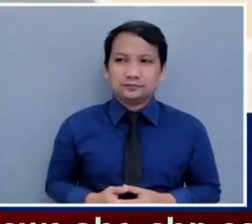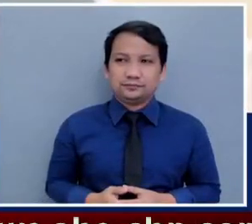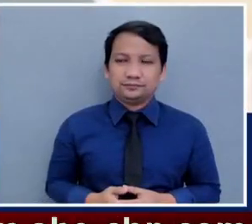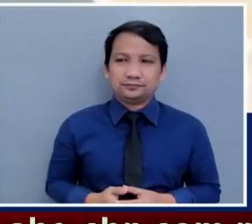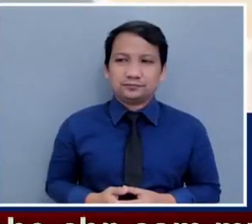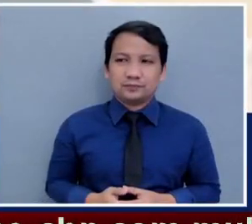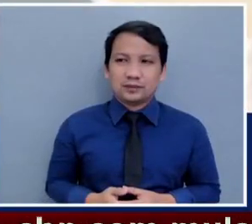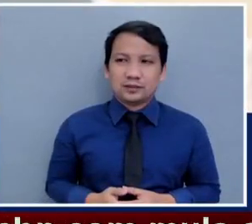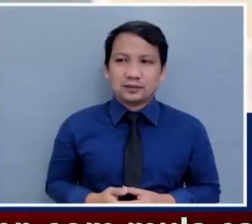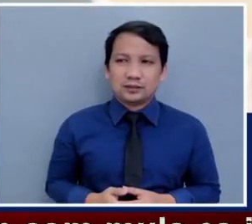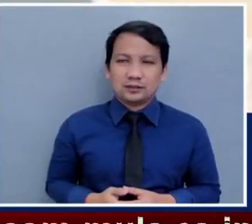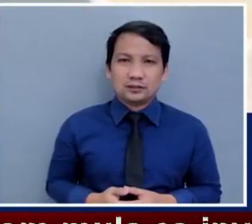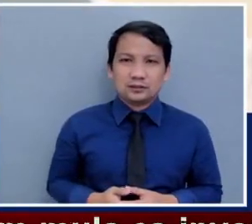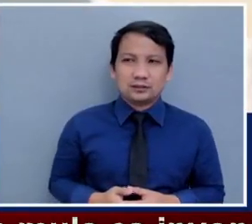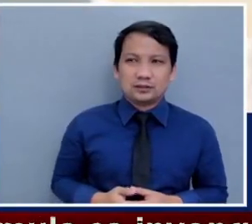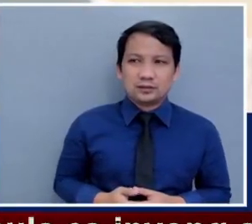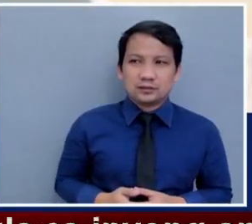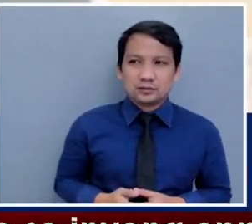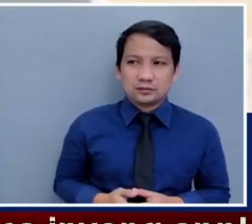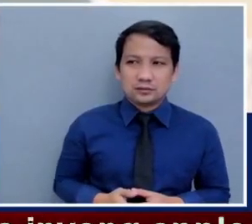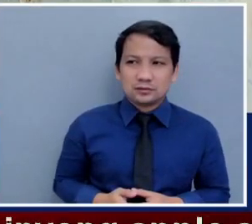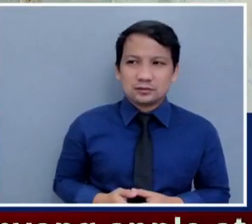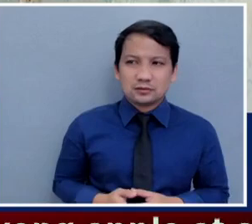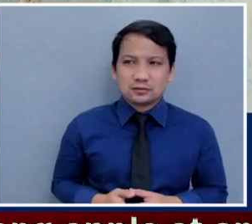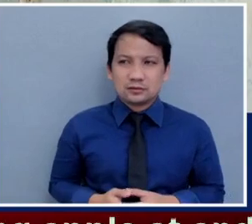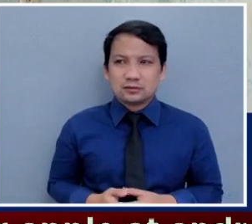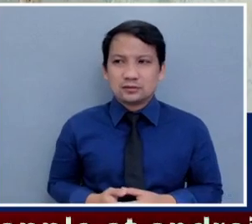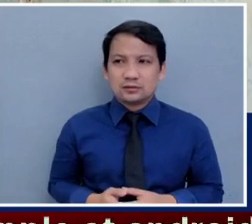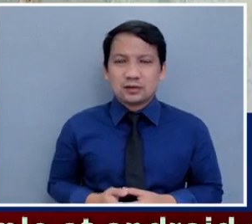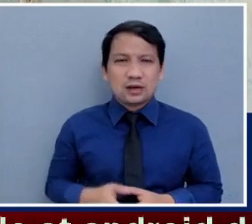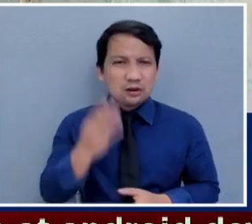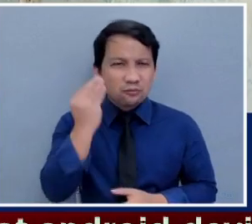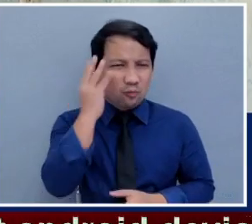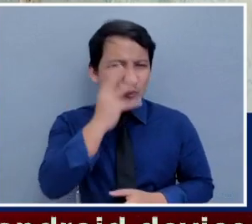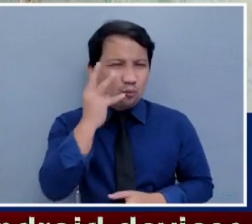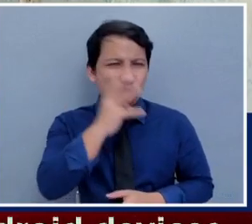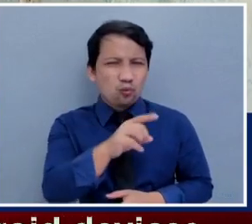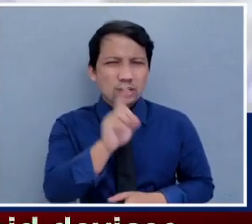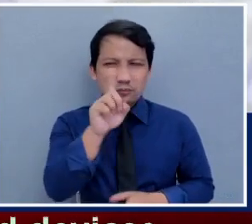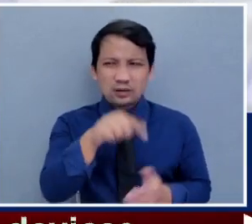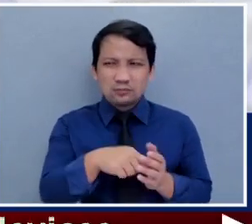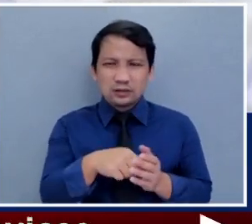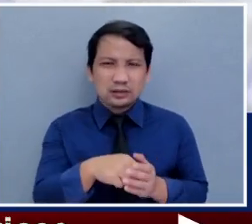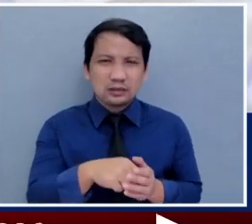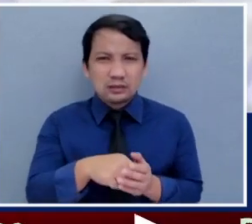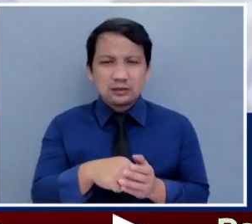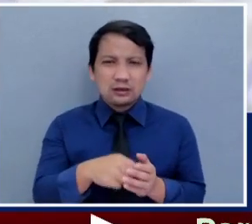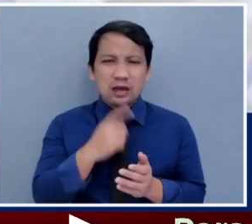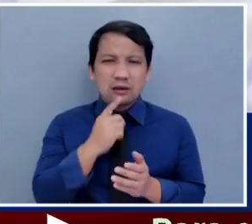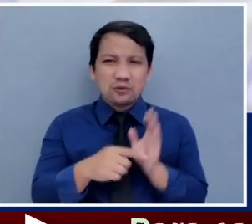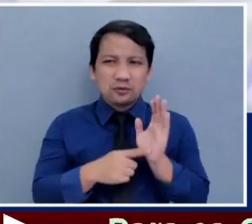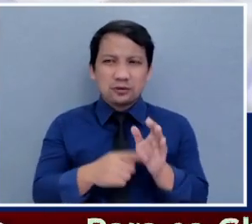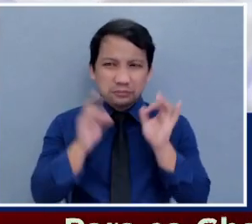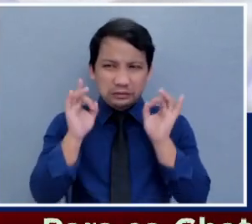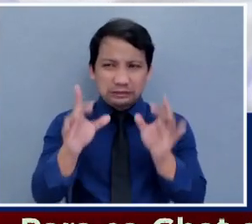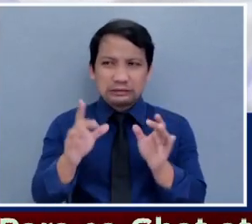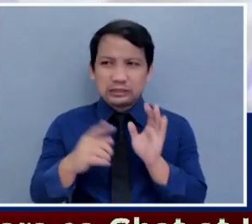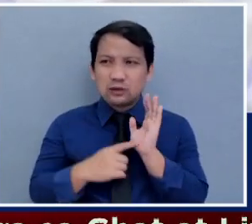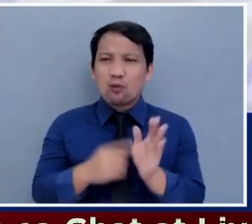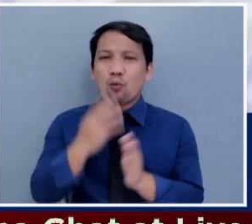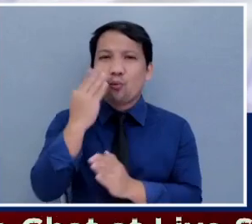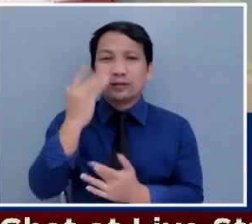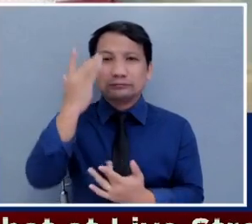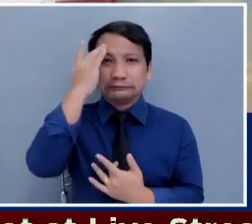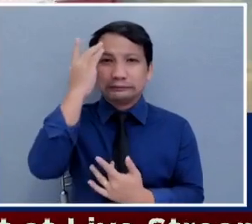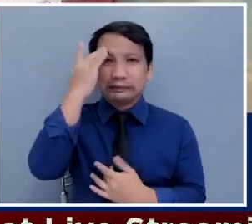Napaiyak na lamang si Rachel sa labis na pag-aalala sa kanyang mag-iisang taong gulang na anak na nasa kritikal na kondisyon dahil sa